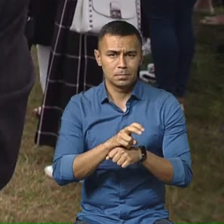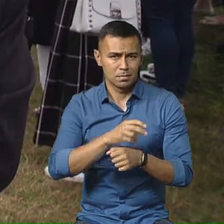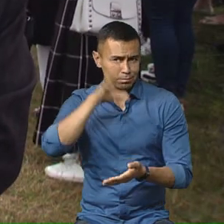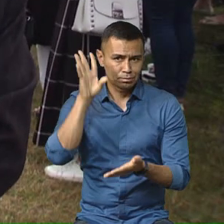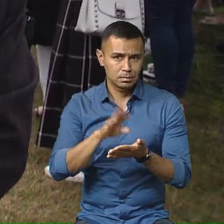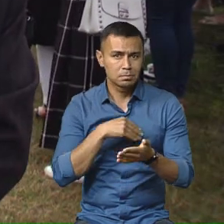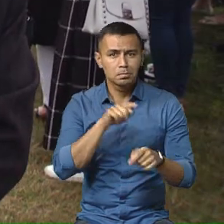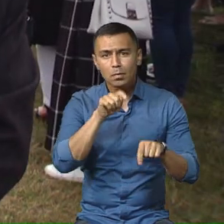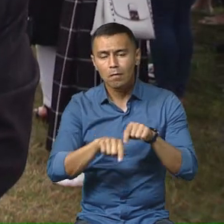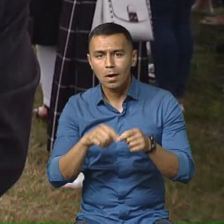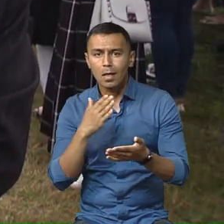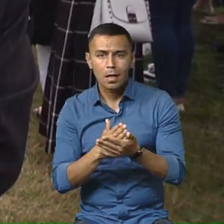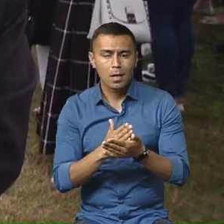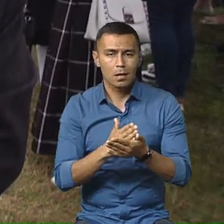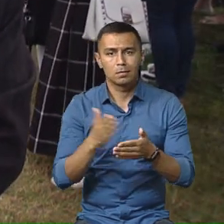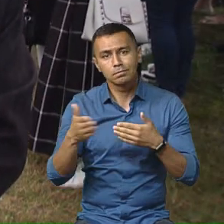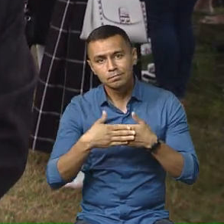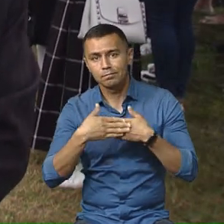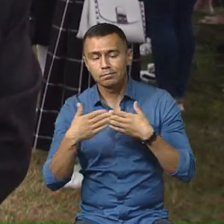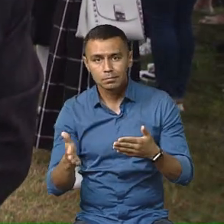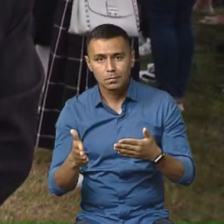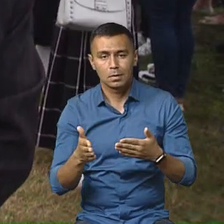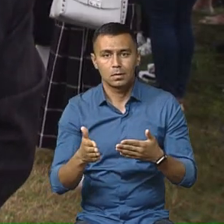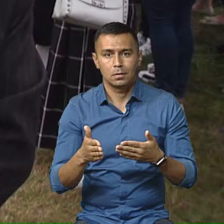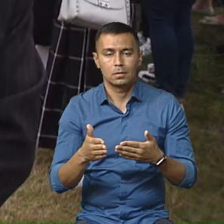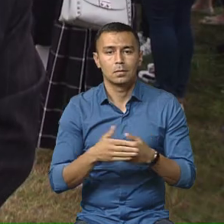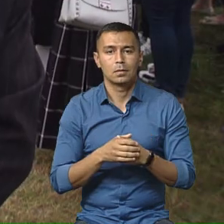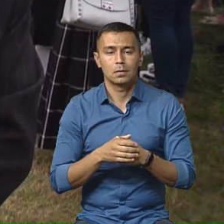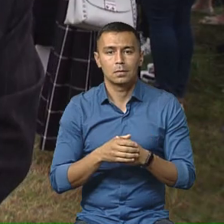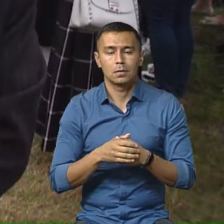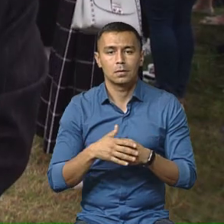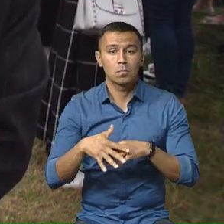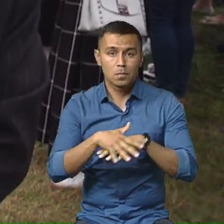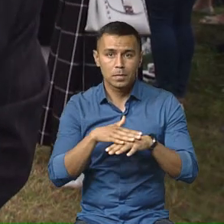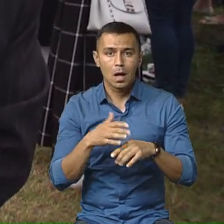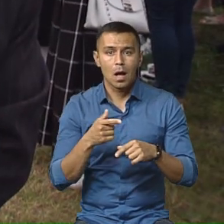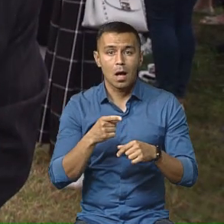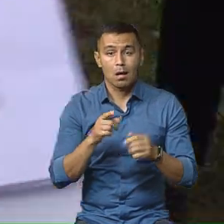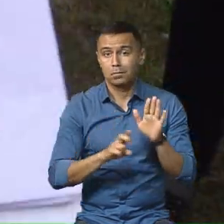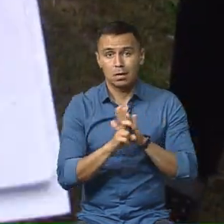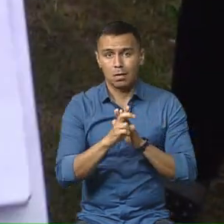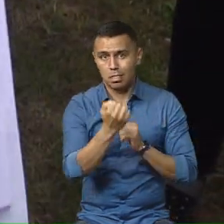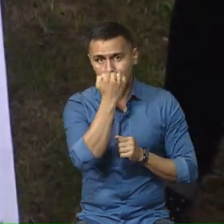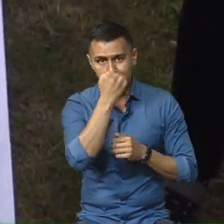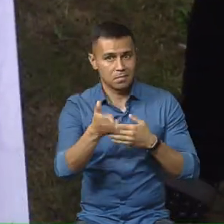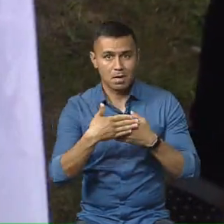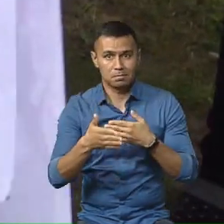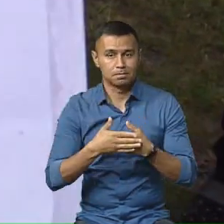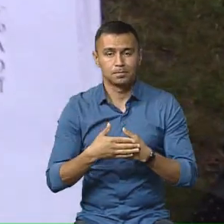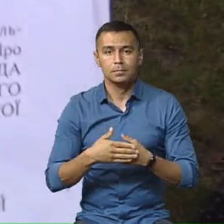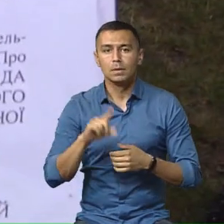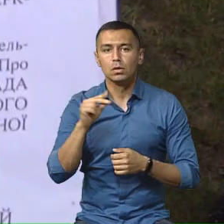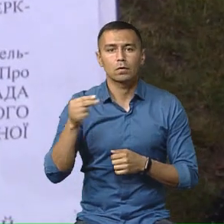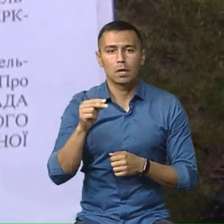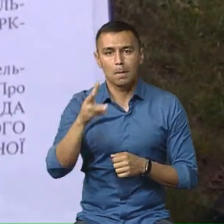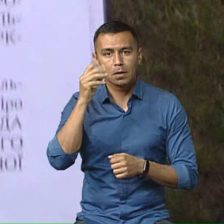час перевіряю, дивлюся, чи церква відкрита для прихожан, для громади. Ну, церква весь час закрита. 1 червня Хмельницька